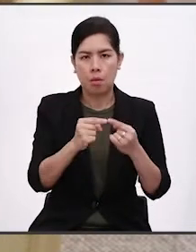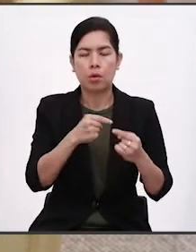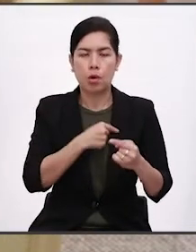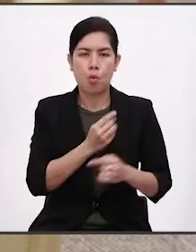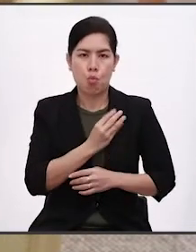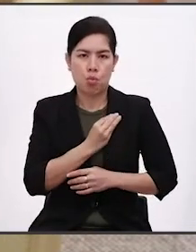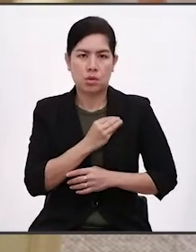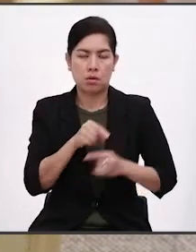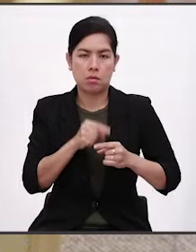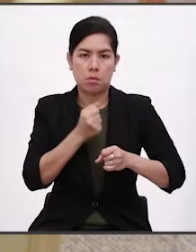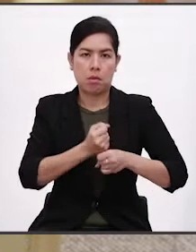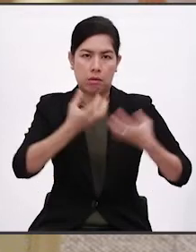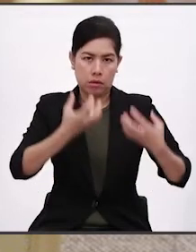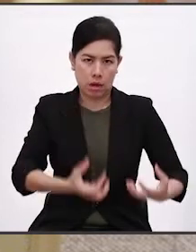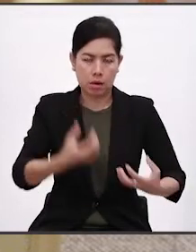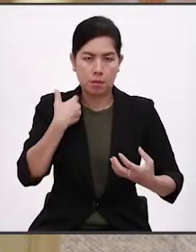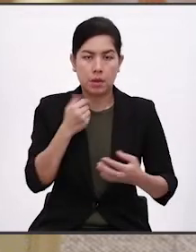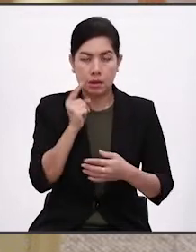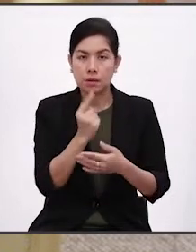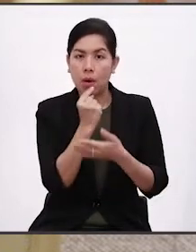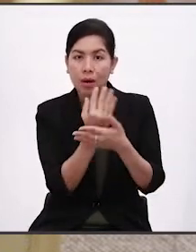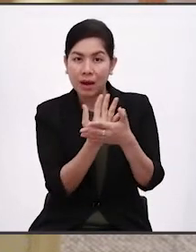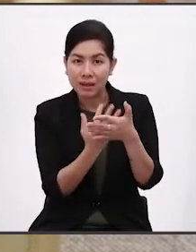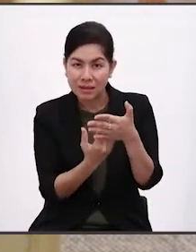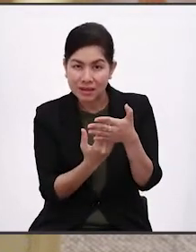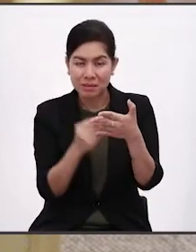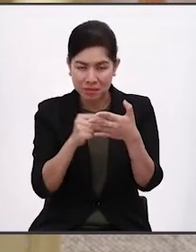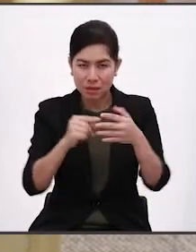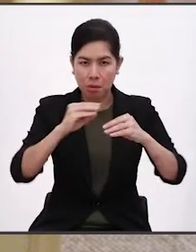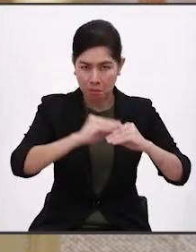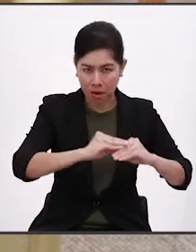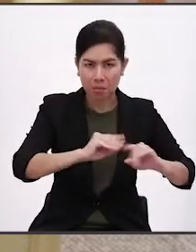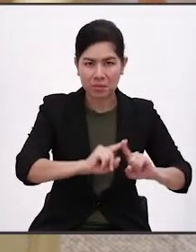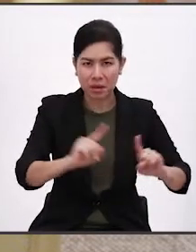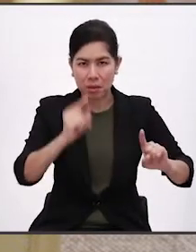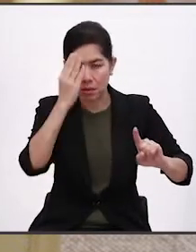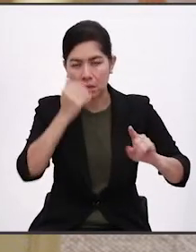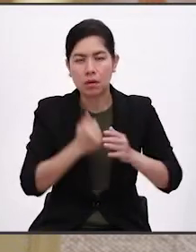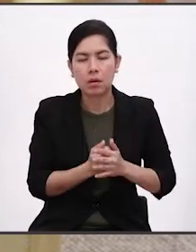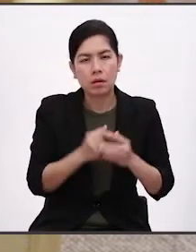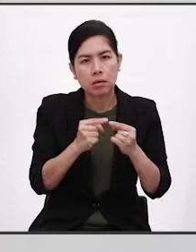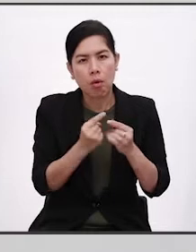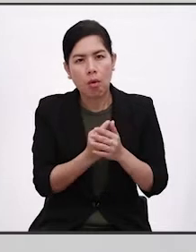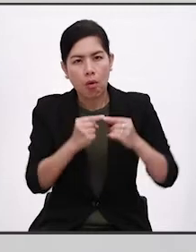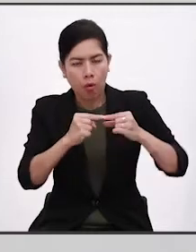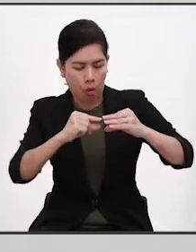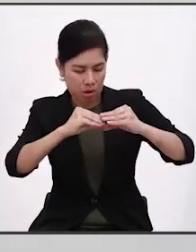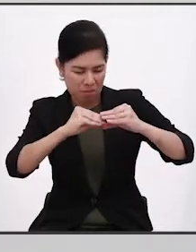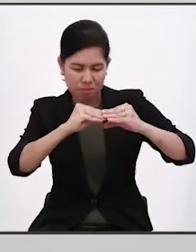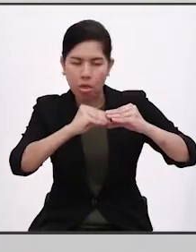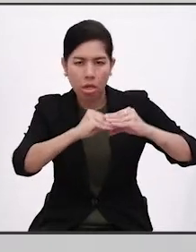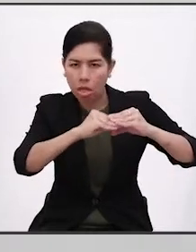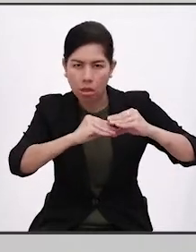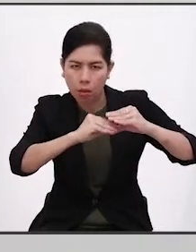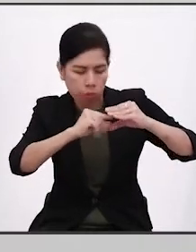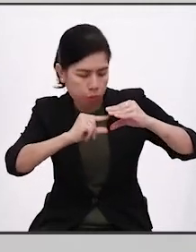ทำงานหนักมันต้องการเลือดไปเลี้ยงมากขึ้นแต่หลอดเลือดไม่สามารถขยายตัวออกที่จะเพิ่มปริมาณเลือดไปเลี้ยงได ้ ก็จะเกิดภ